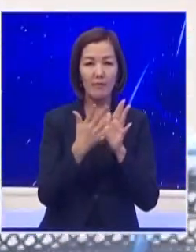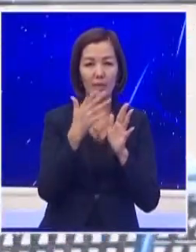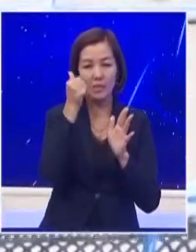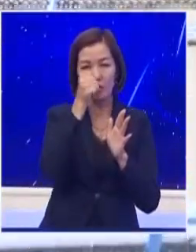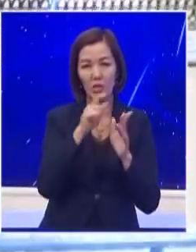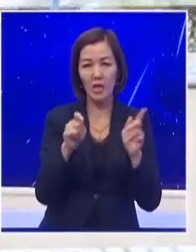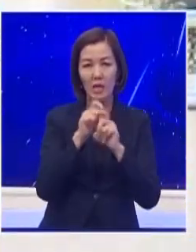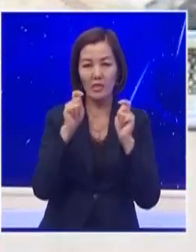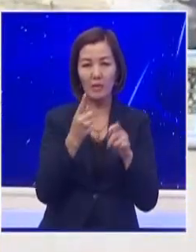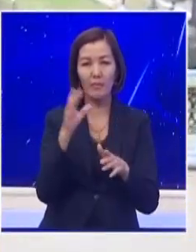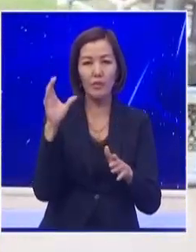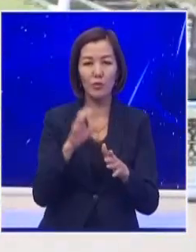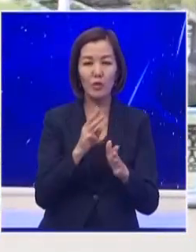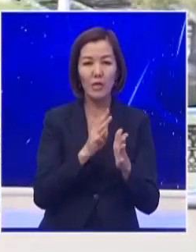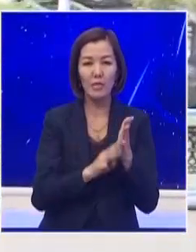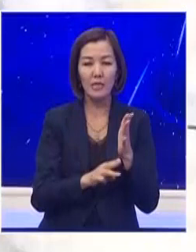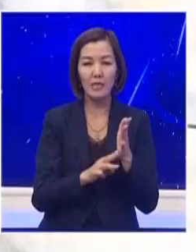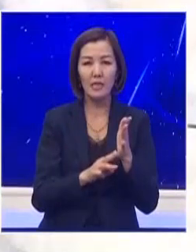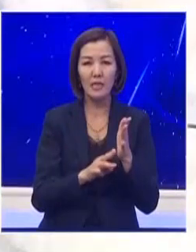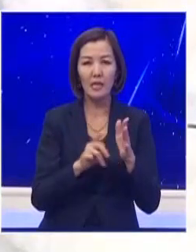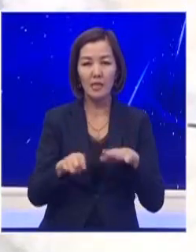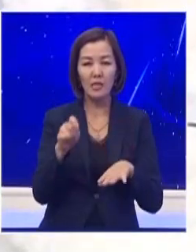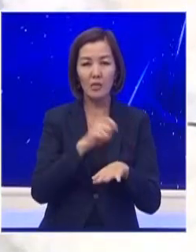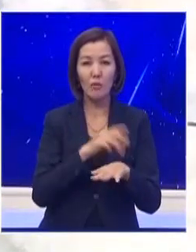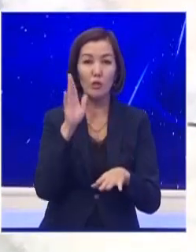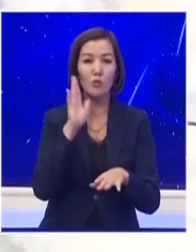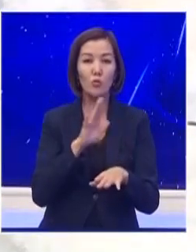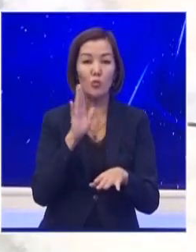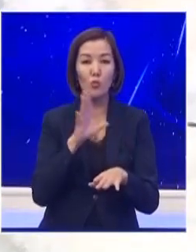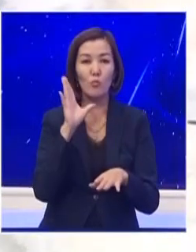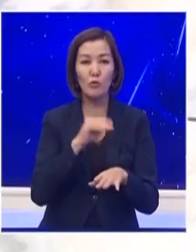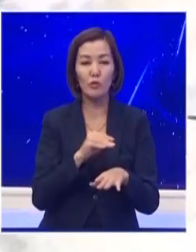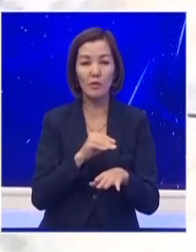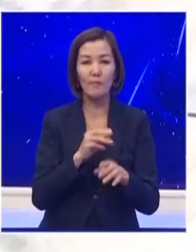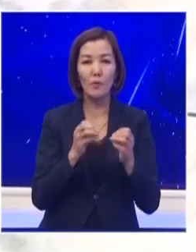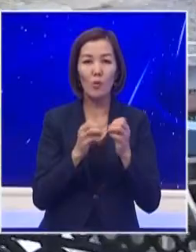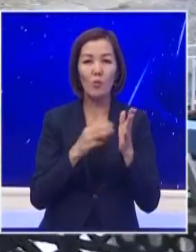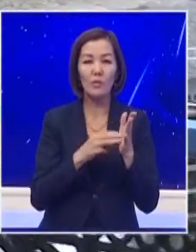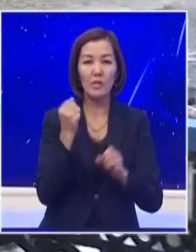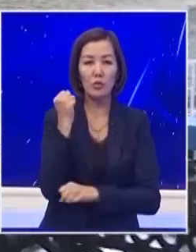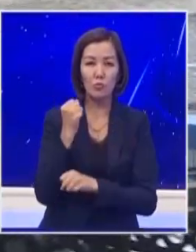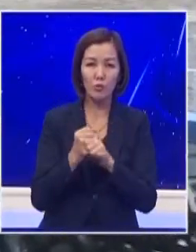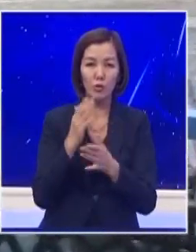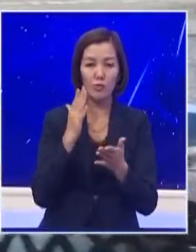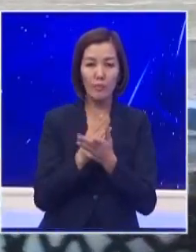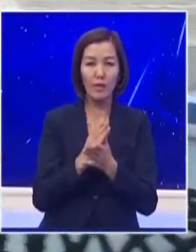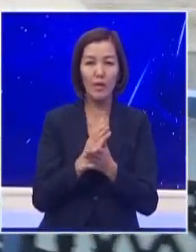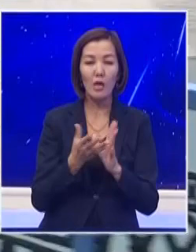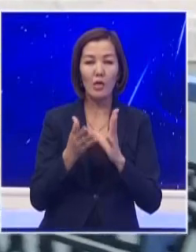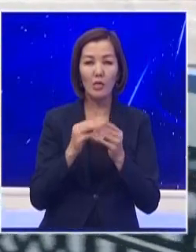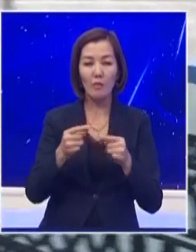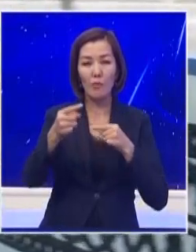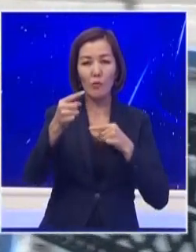берілген. Секундына 80 текше метрге дейін су өткізе алатын нысанда 18 адам жұмыс істейді. Жалпы магистраль